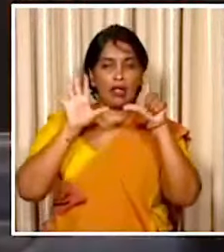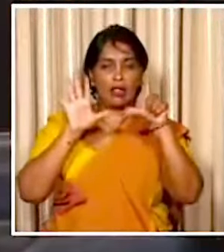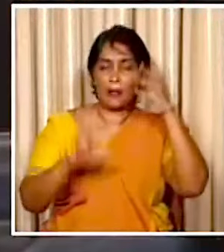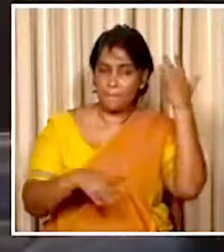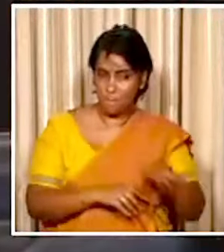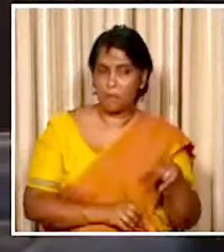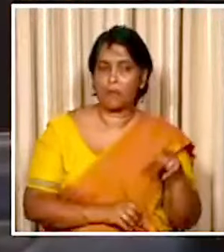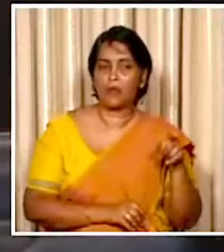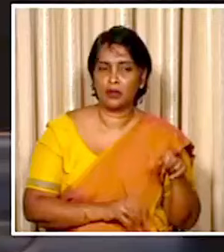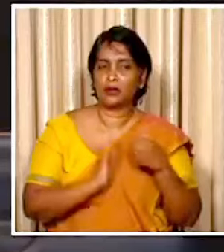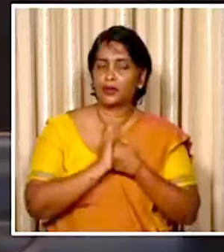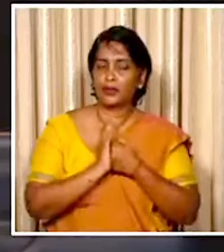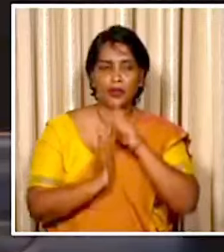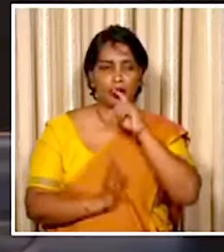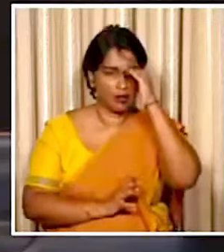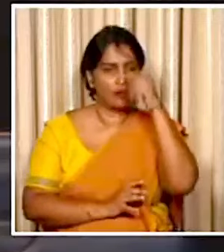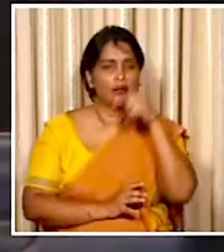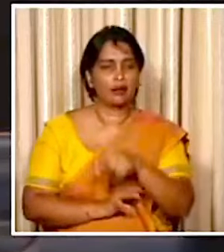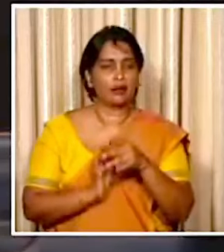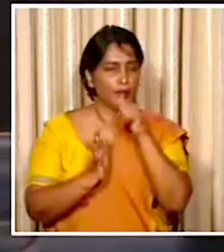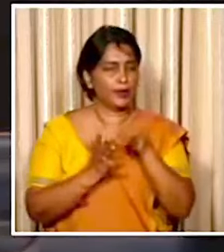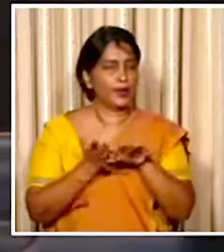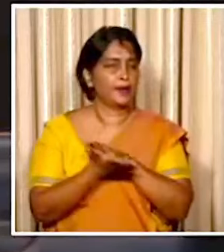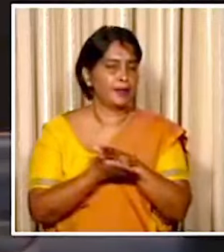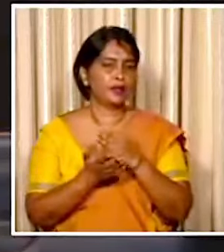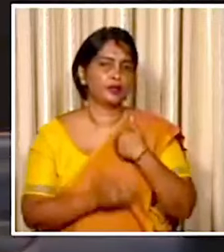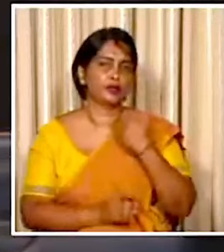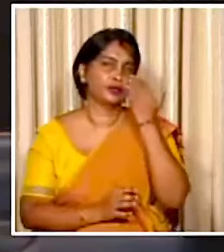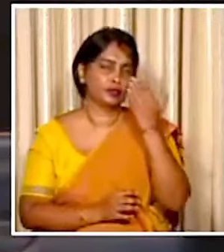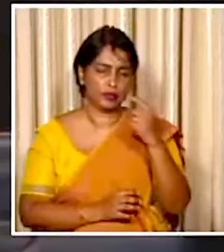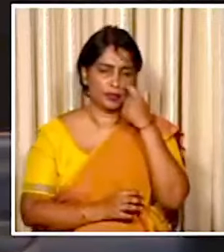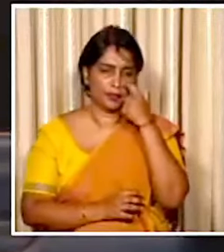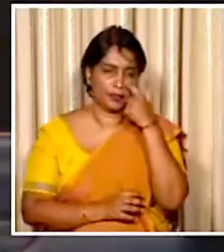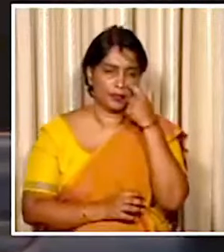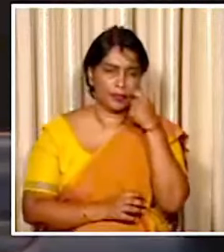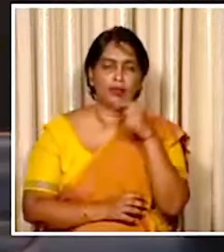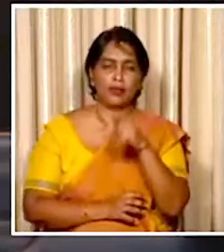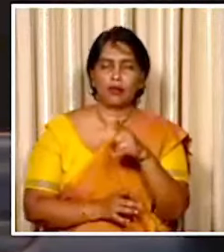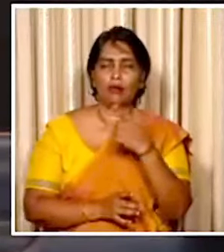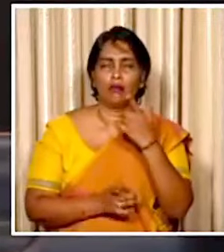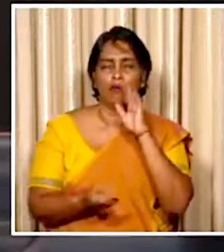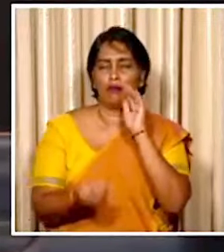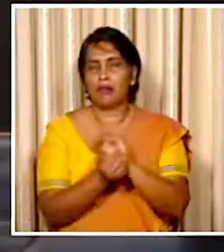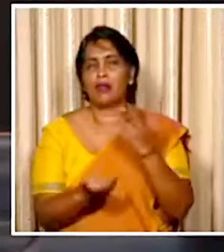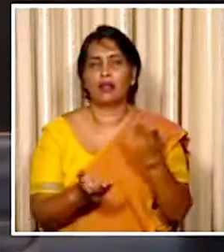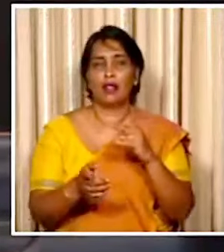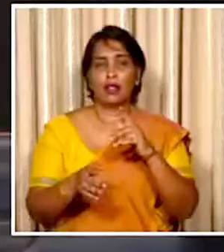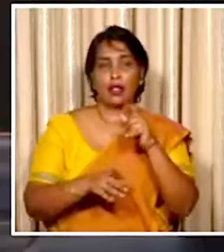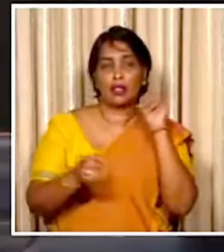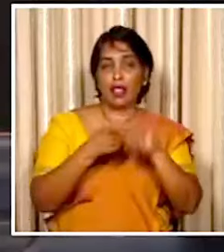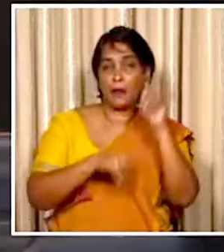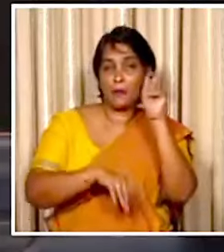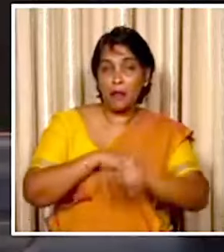වුණා. ගරු කතානායකතුමනි මෙතනදී බොහොම පැහැදිලිව අපි දැක්කා මේක නොසැලකිලිමත්කම තරග